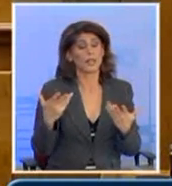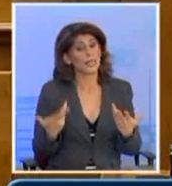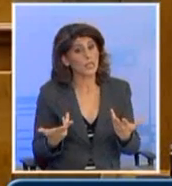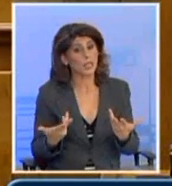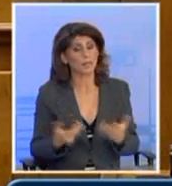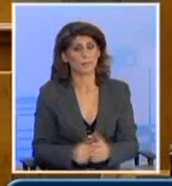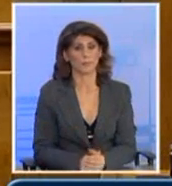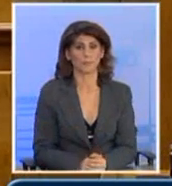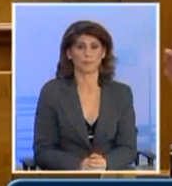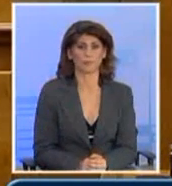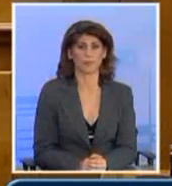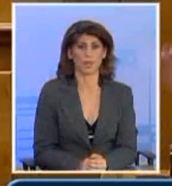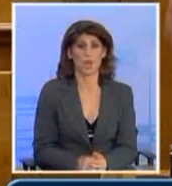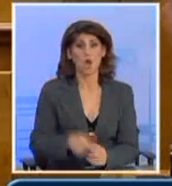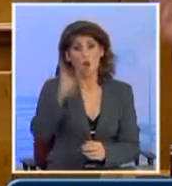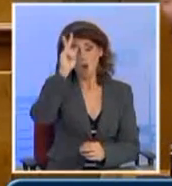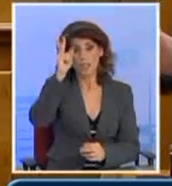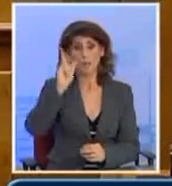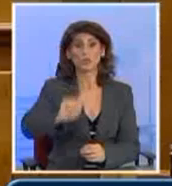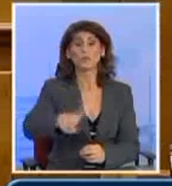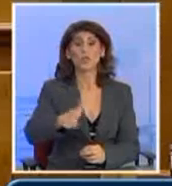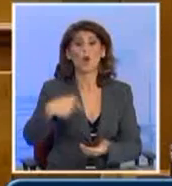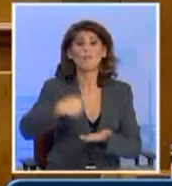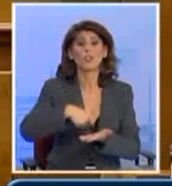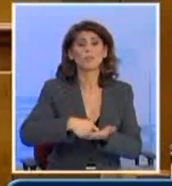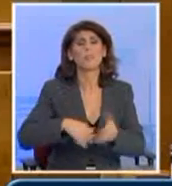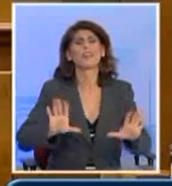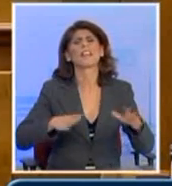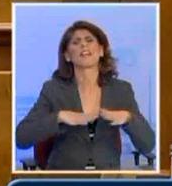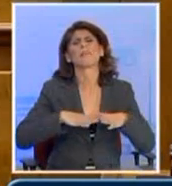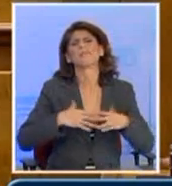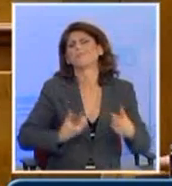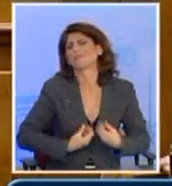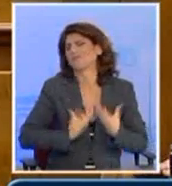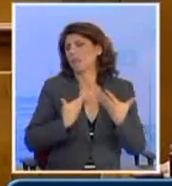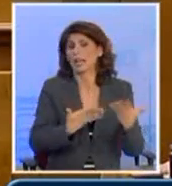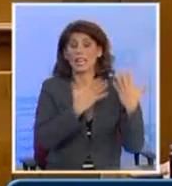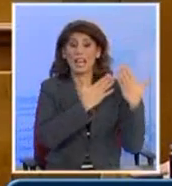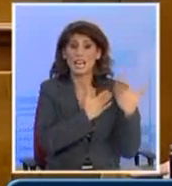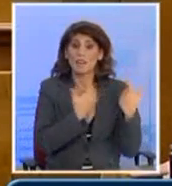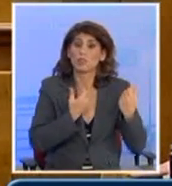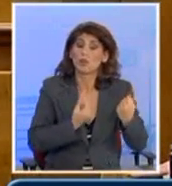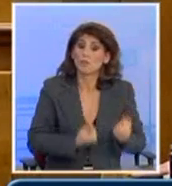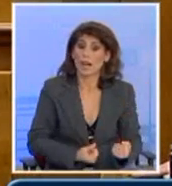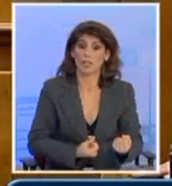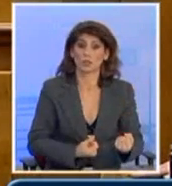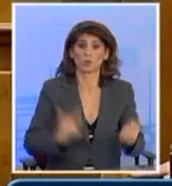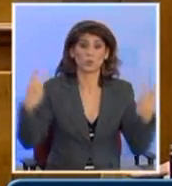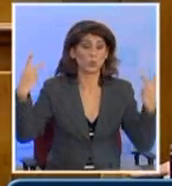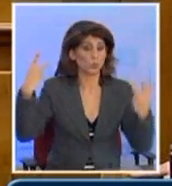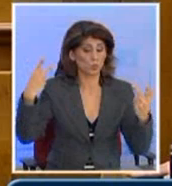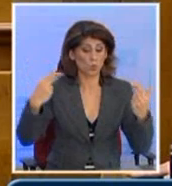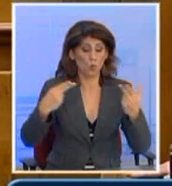διότι ο Γερμανός φτωχός φορολογούμενος έχει καμία διάθεση να αναλάβει το βάρος του